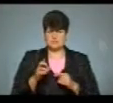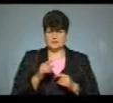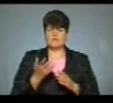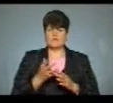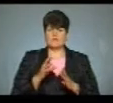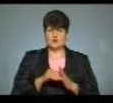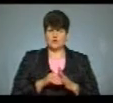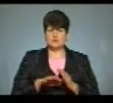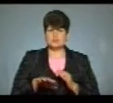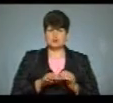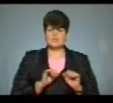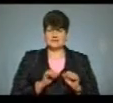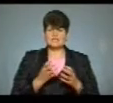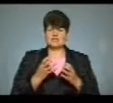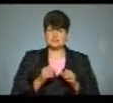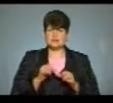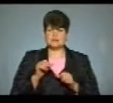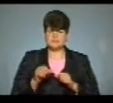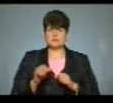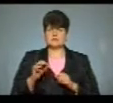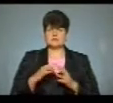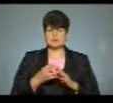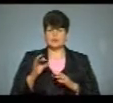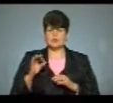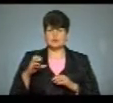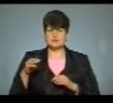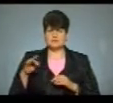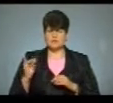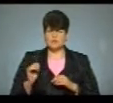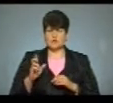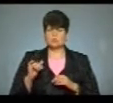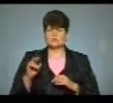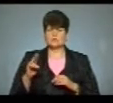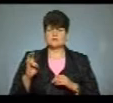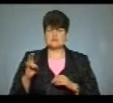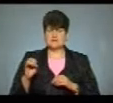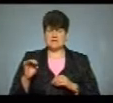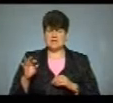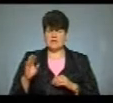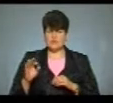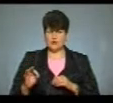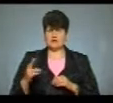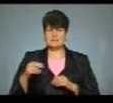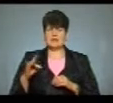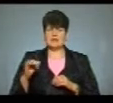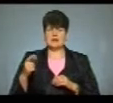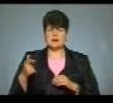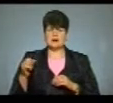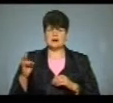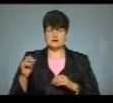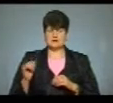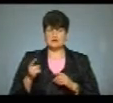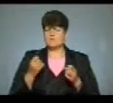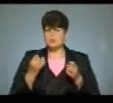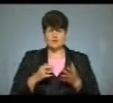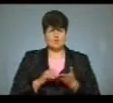входить в зону захисту, і ще крім того Острів, Мусневу і Драганівка. Там, які проводяться заходи, особливо такого нічого не проводиться, йде просто